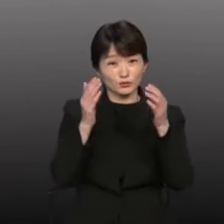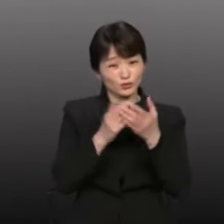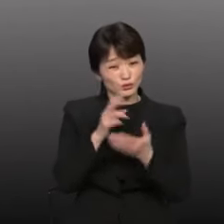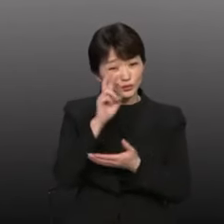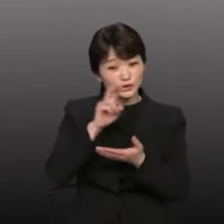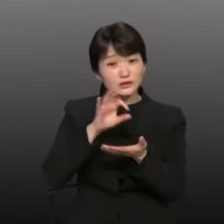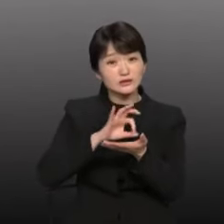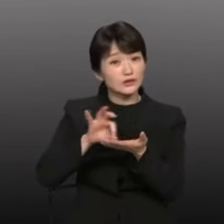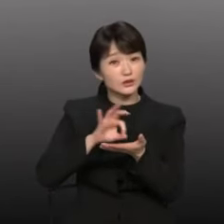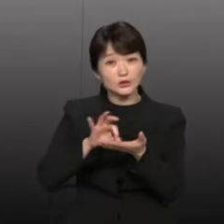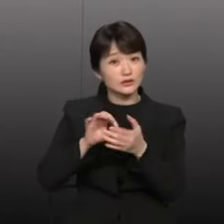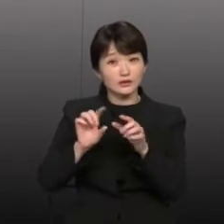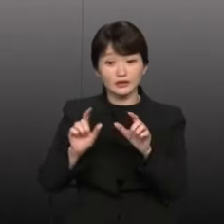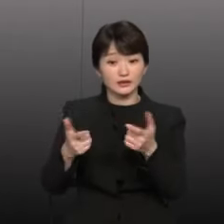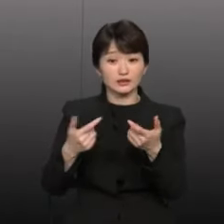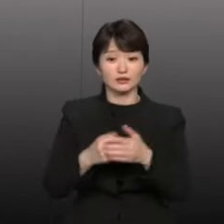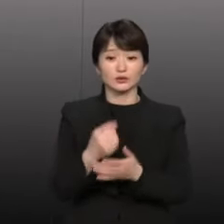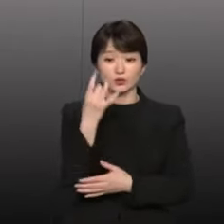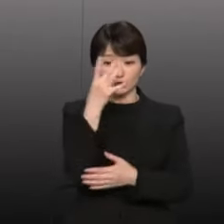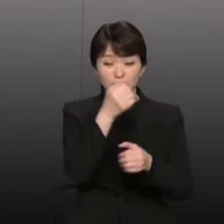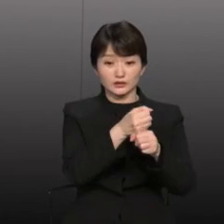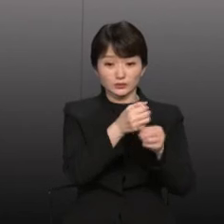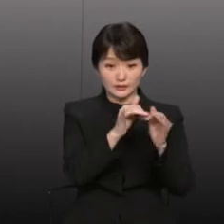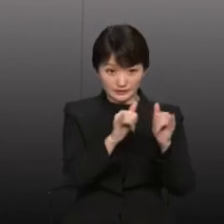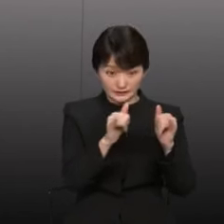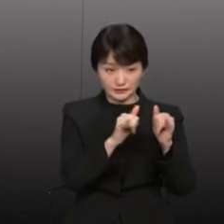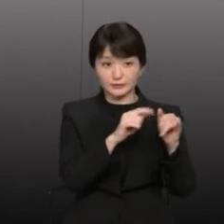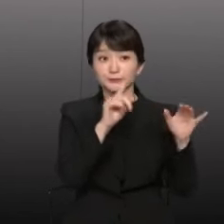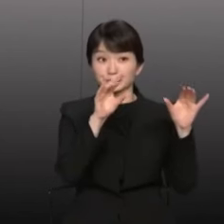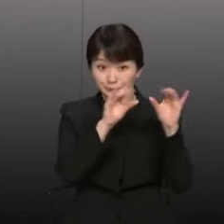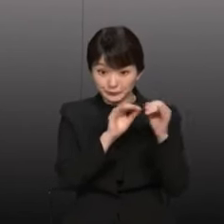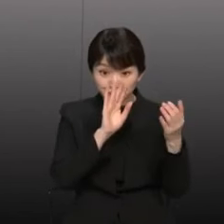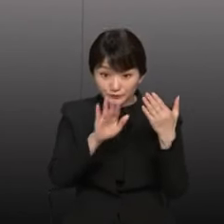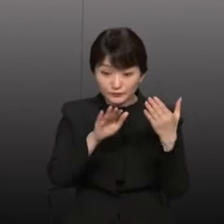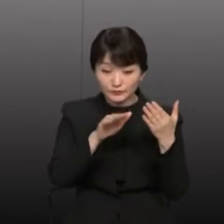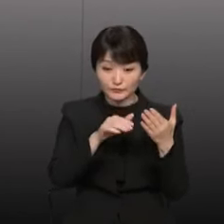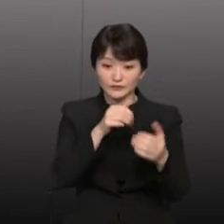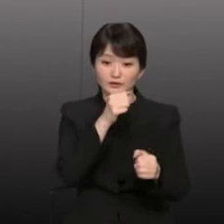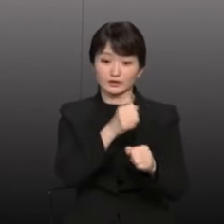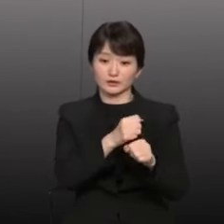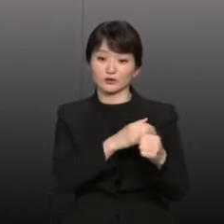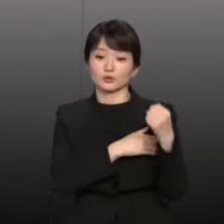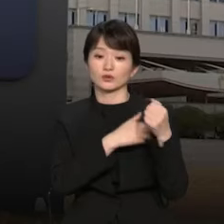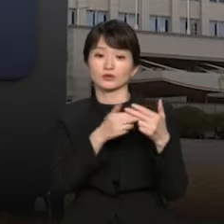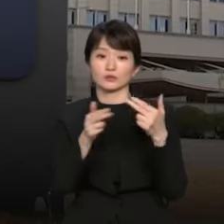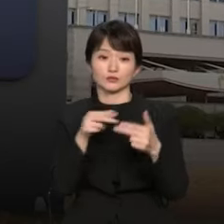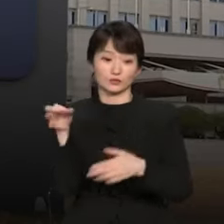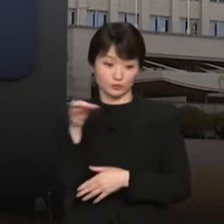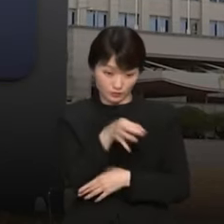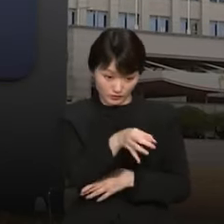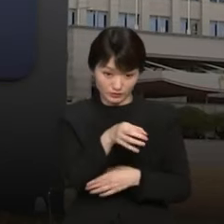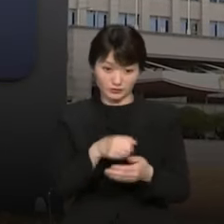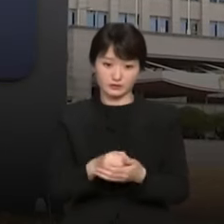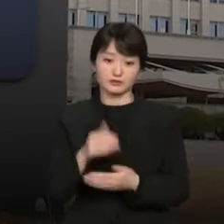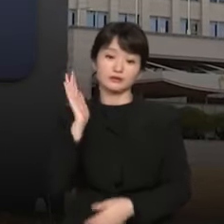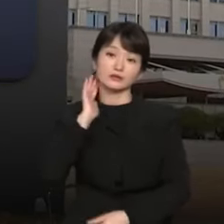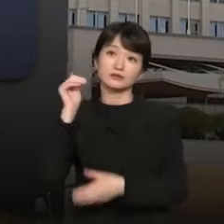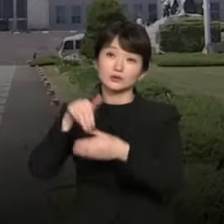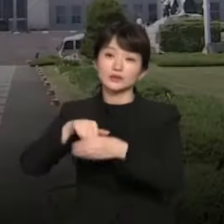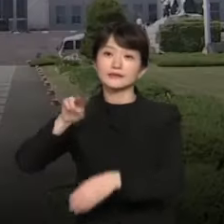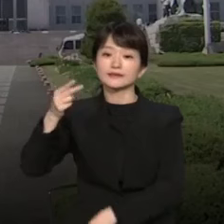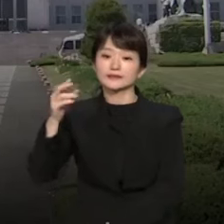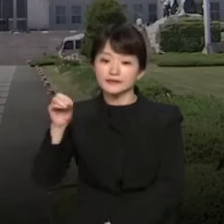사용할 수 있는 건 아닙니다. 원작자 동의를 받고 저작권협회에 사용료를 내야 하는데요. 대통령 선거는 200만